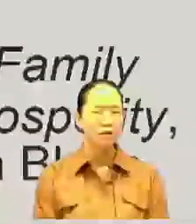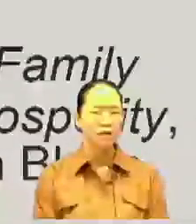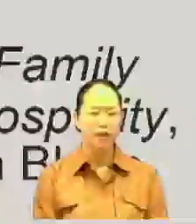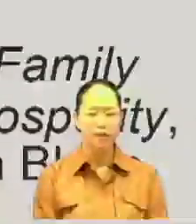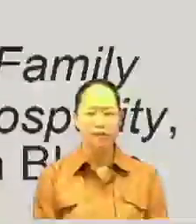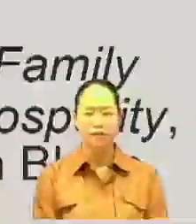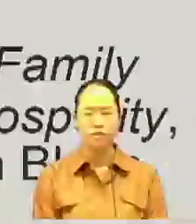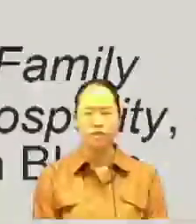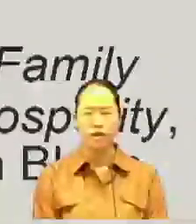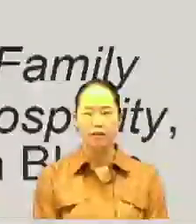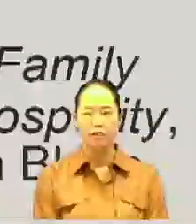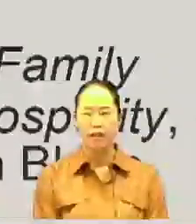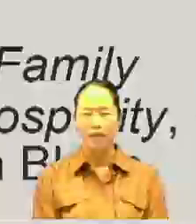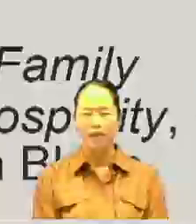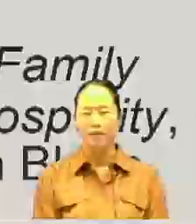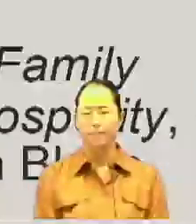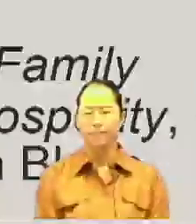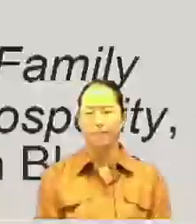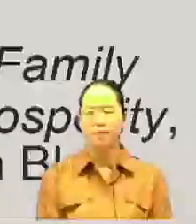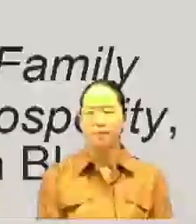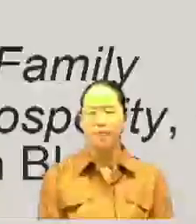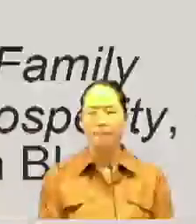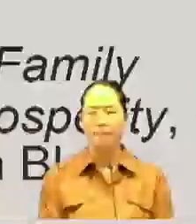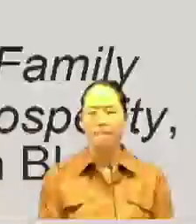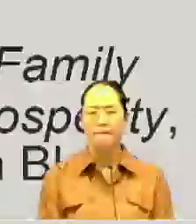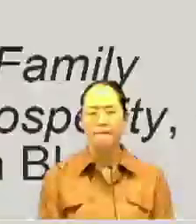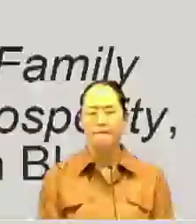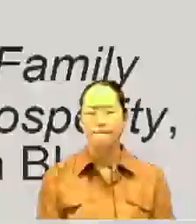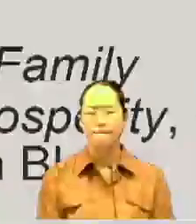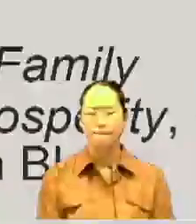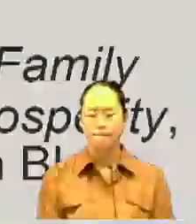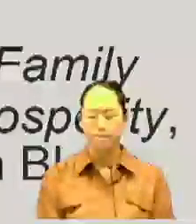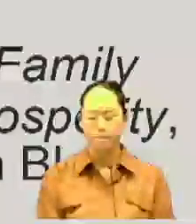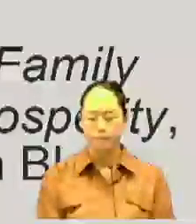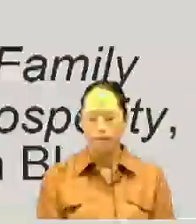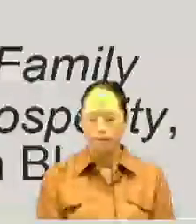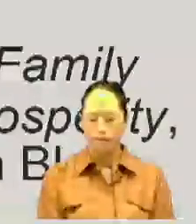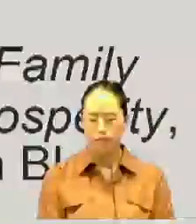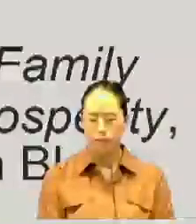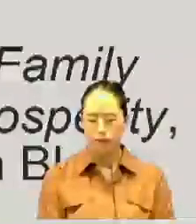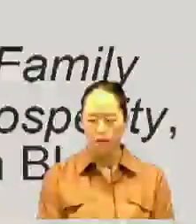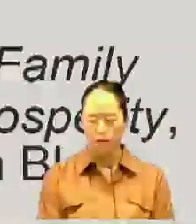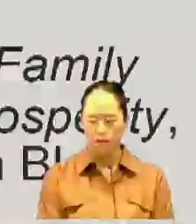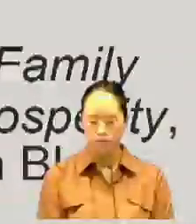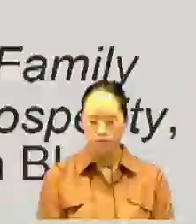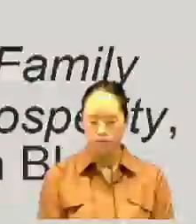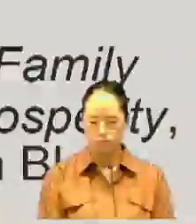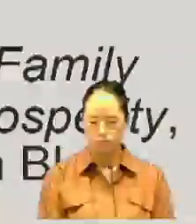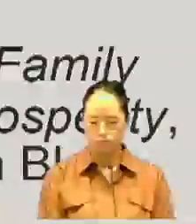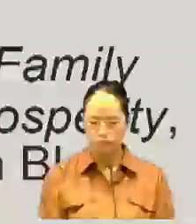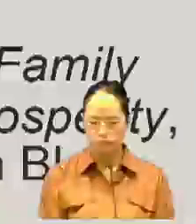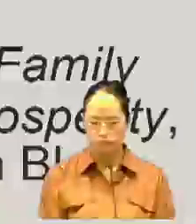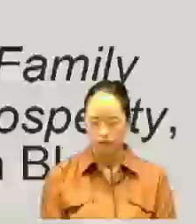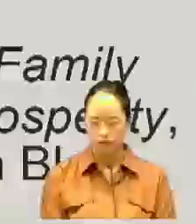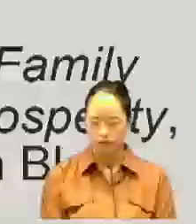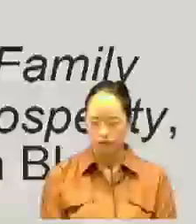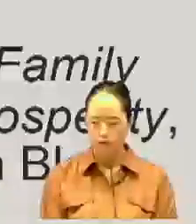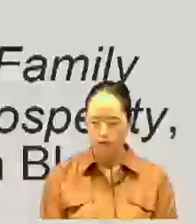神也同样教导他呢，这个孩子的死呢也同样是有意义的。